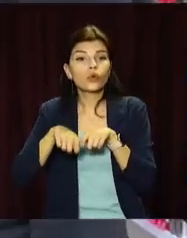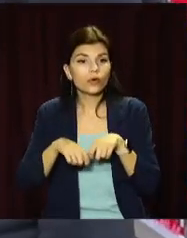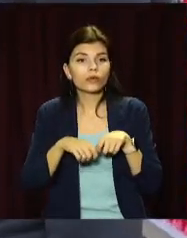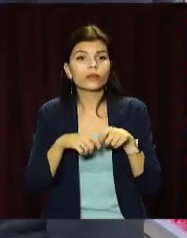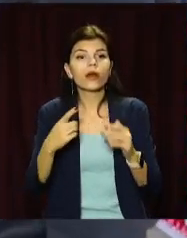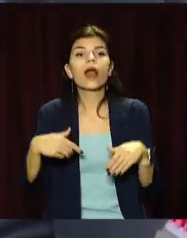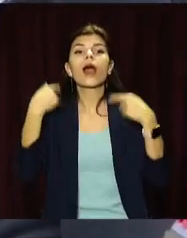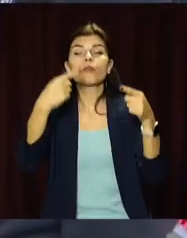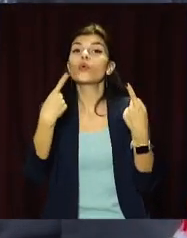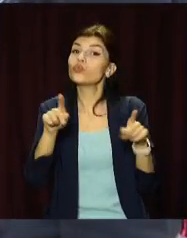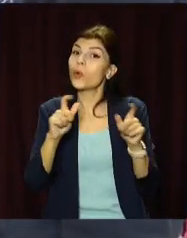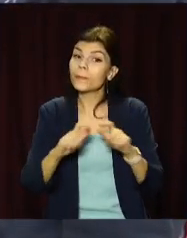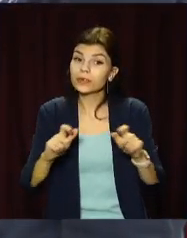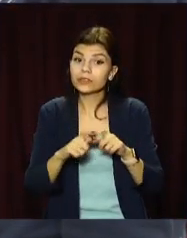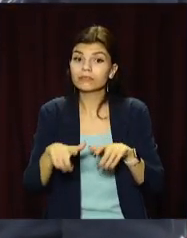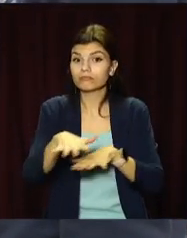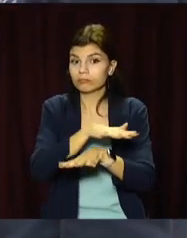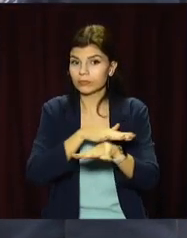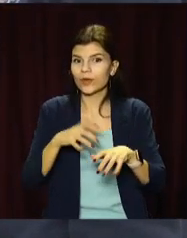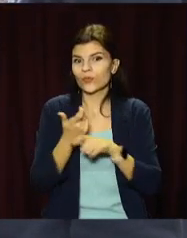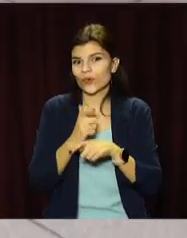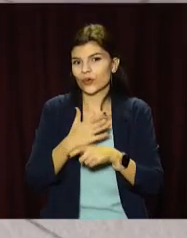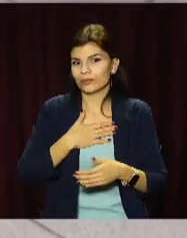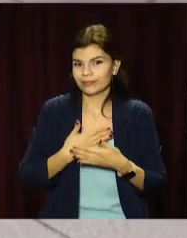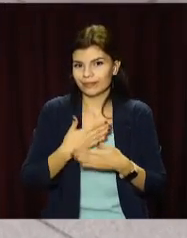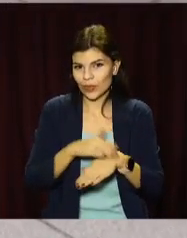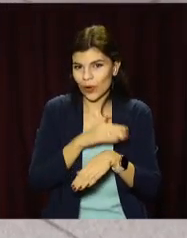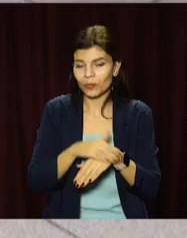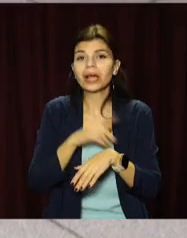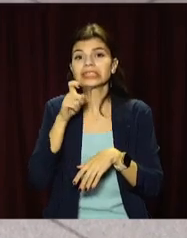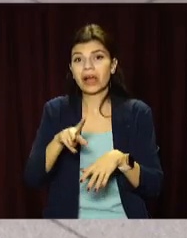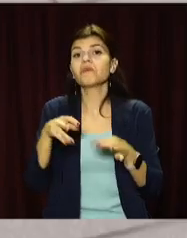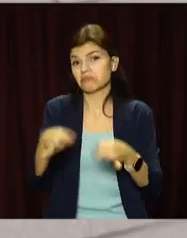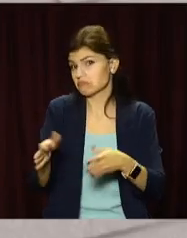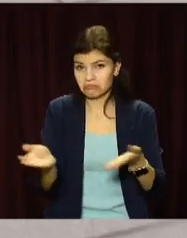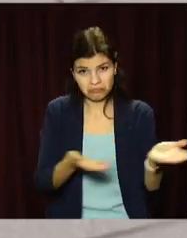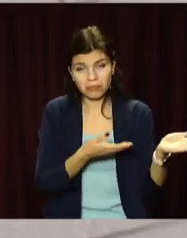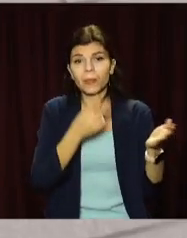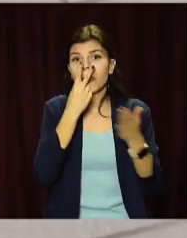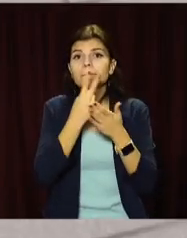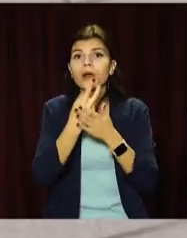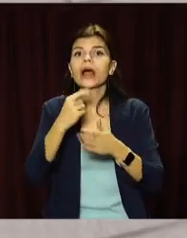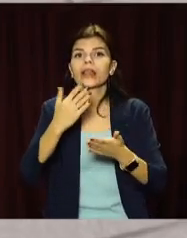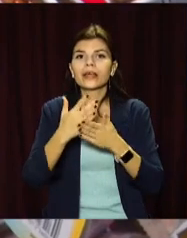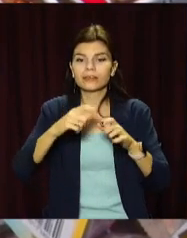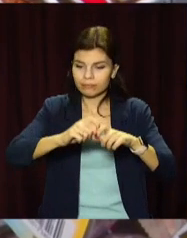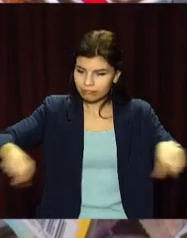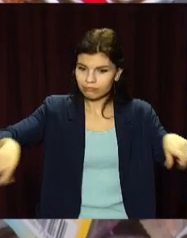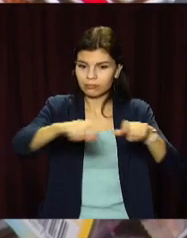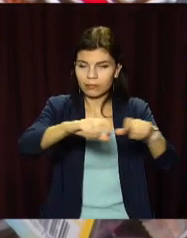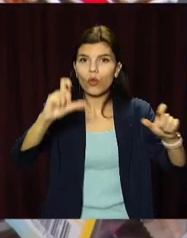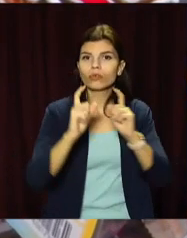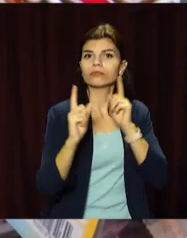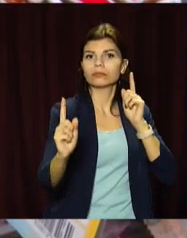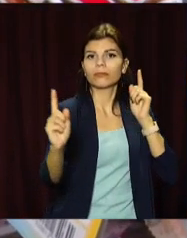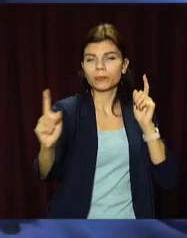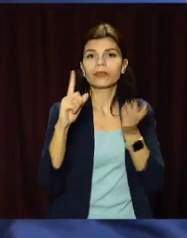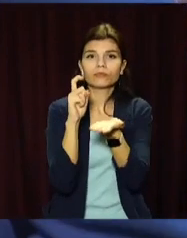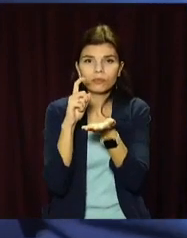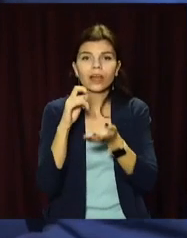та косметики. Тут атмосфера більш гостинна. До зали пускають, показують розмітки для дистанції, санітайзери та